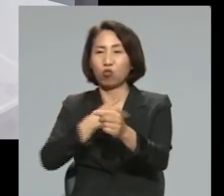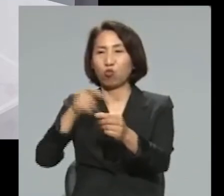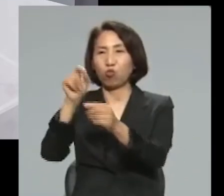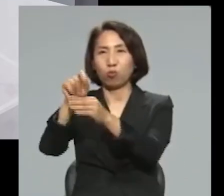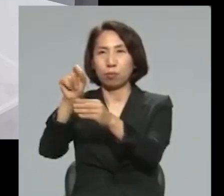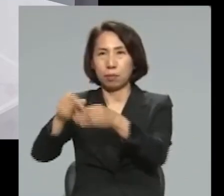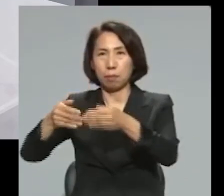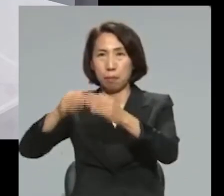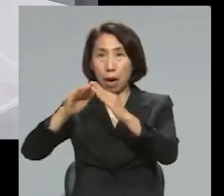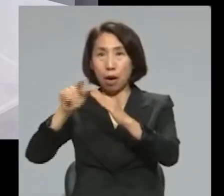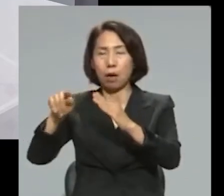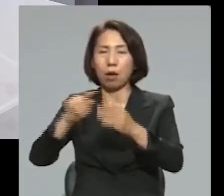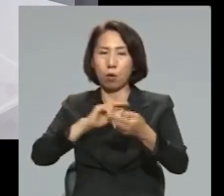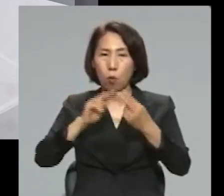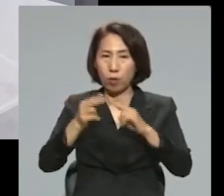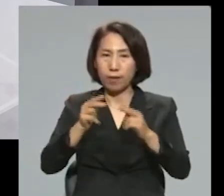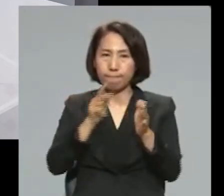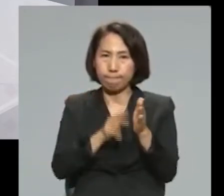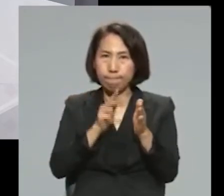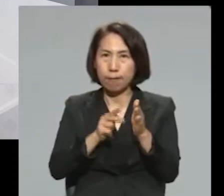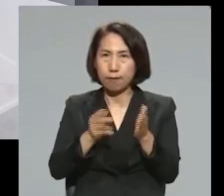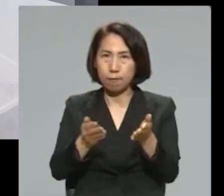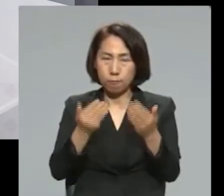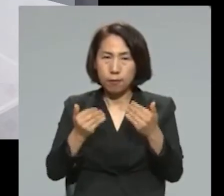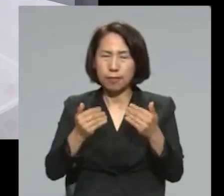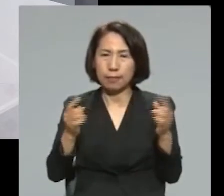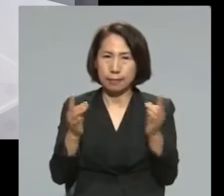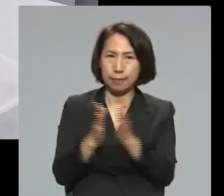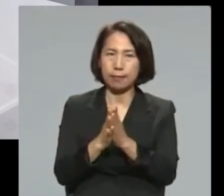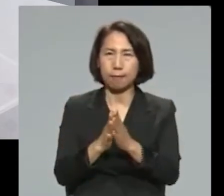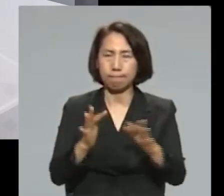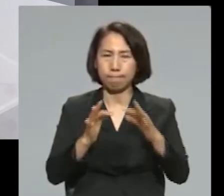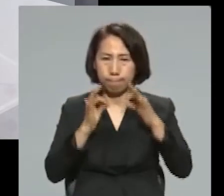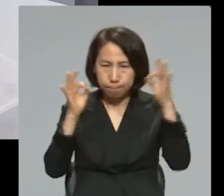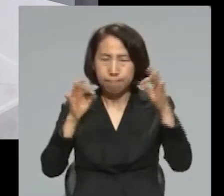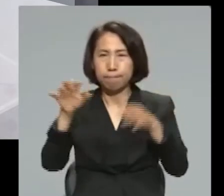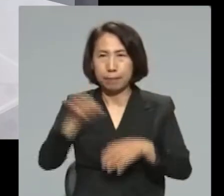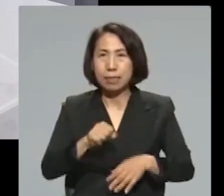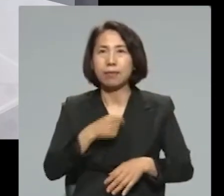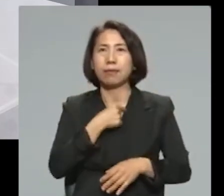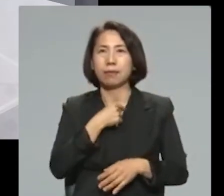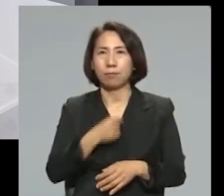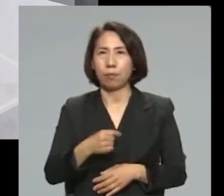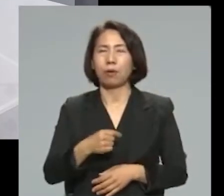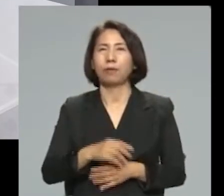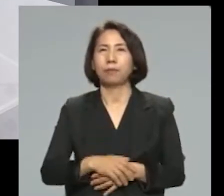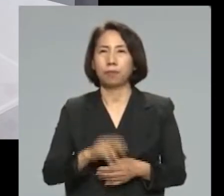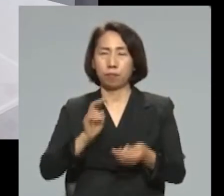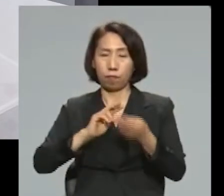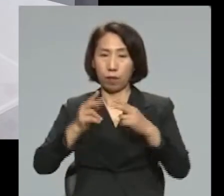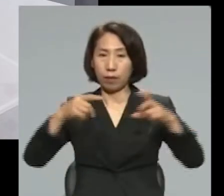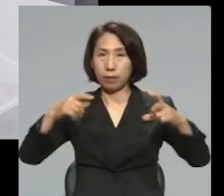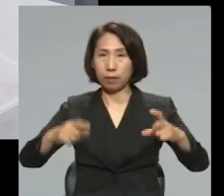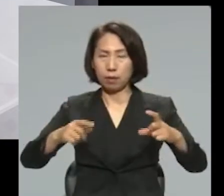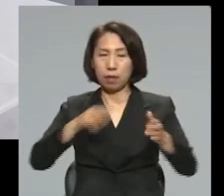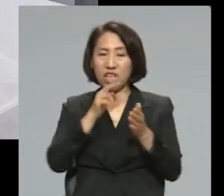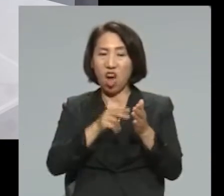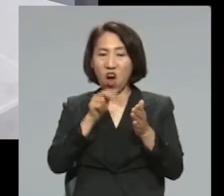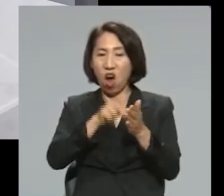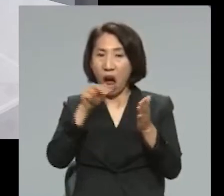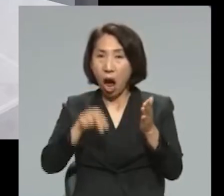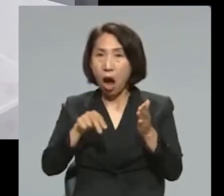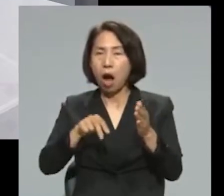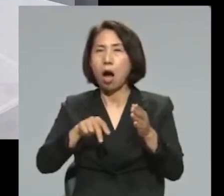설치하여 고령역 유치는 직접 챙기겠습니다. 우리 군에 역사가 있어야